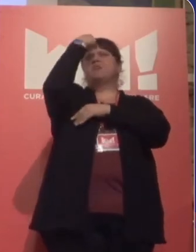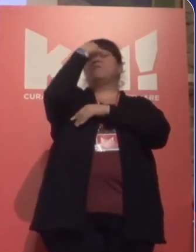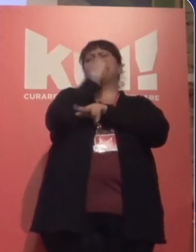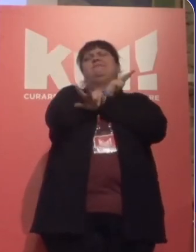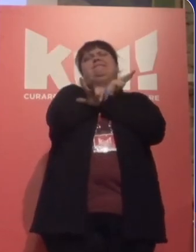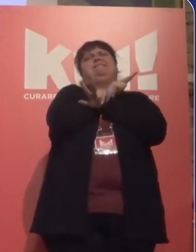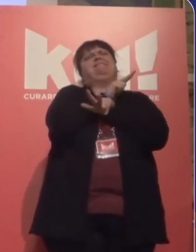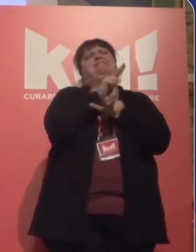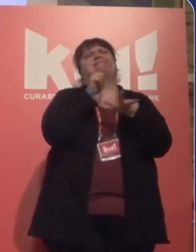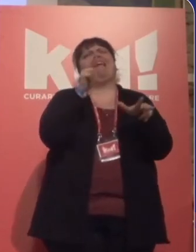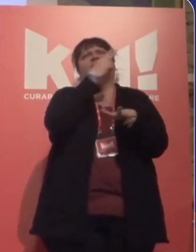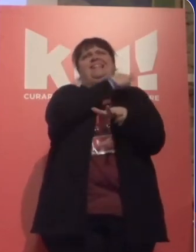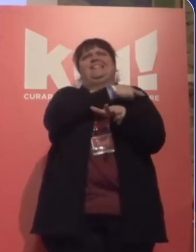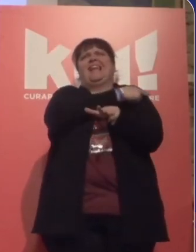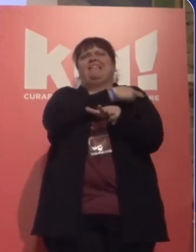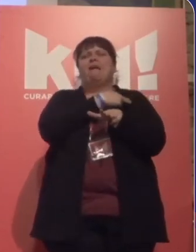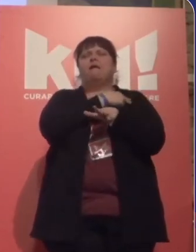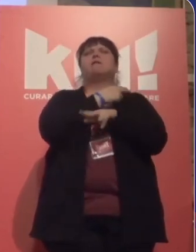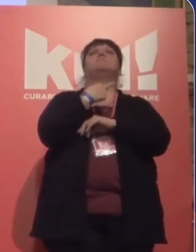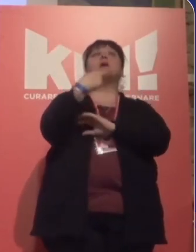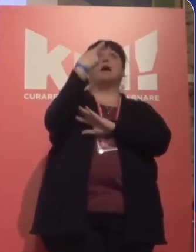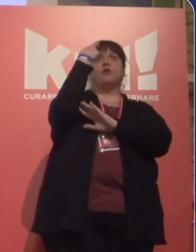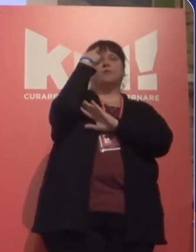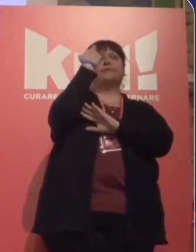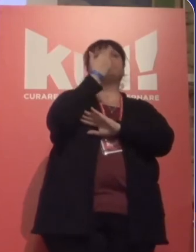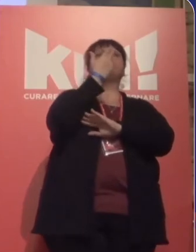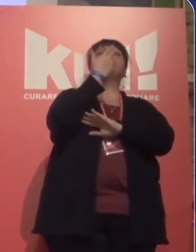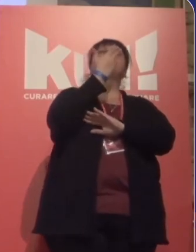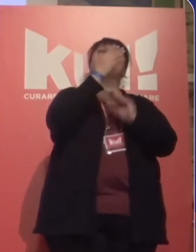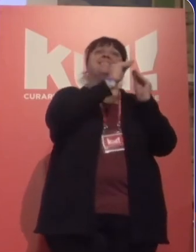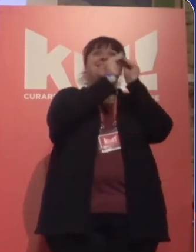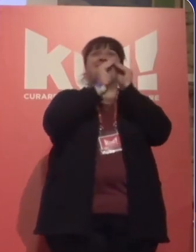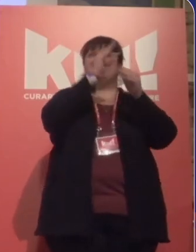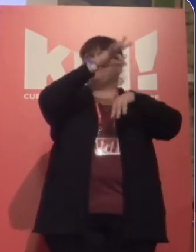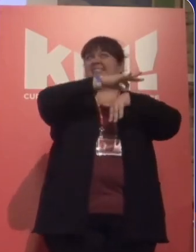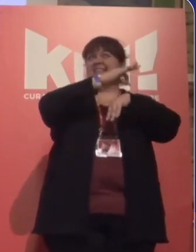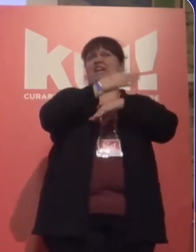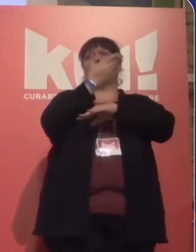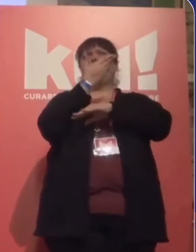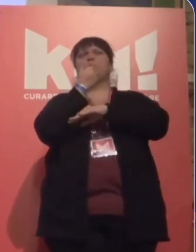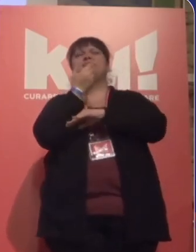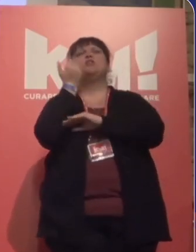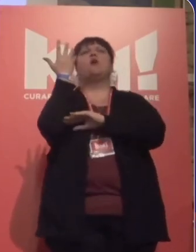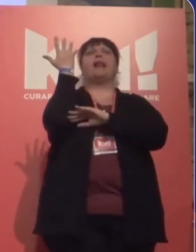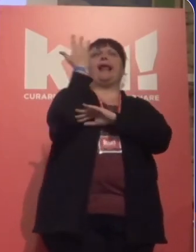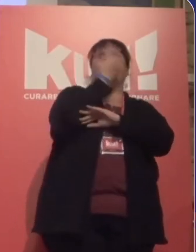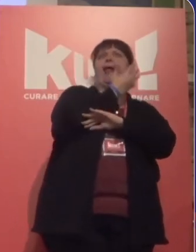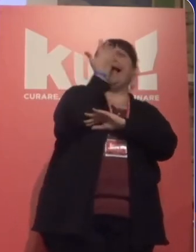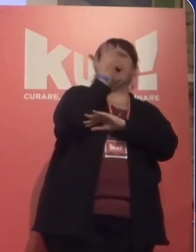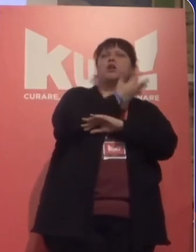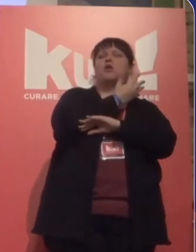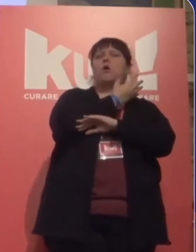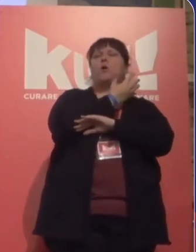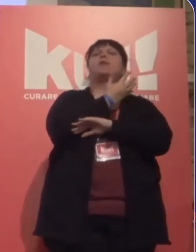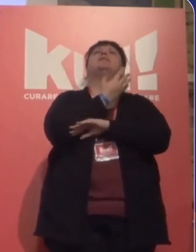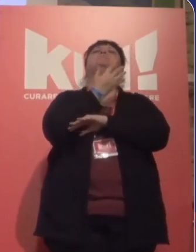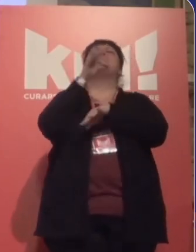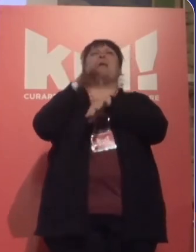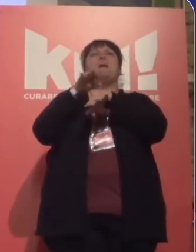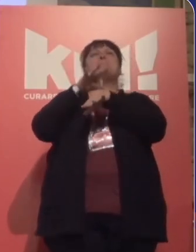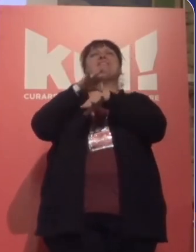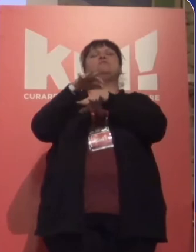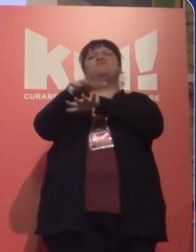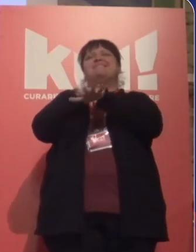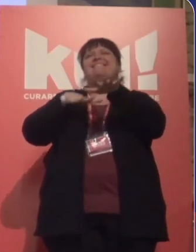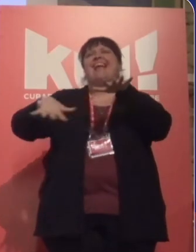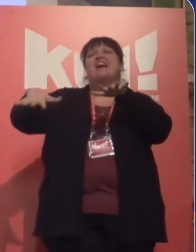gli errori del sistema sanitario la sciagurata di missione nella medicina territoriale rimettere al